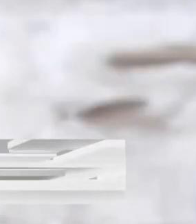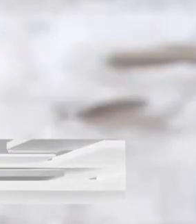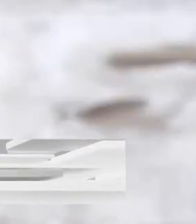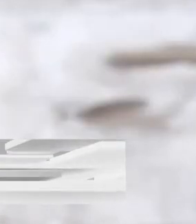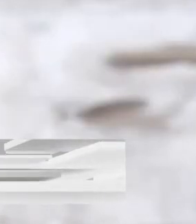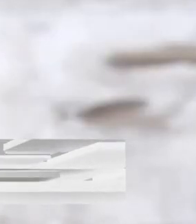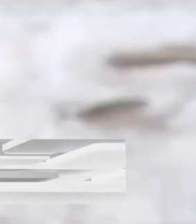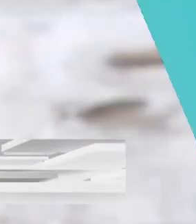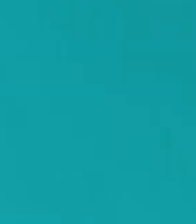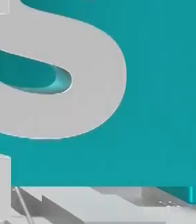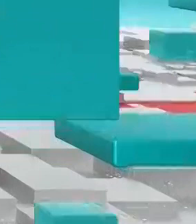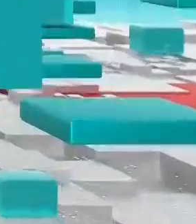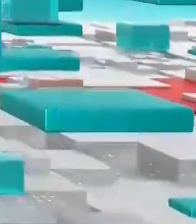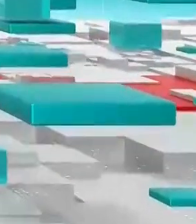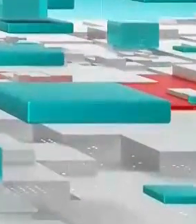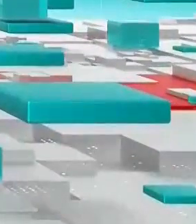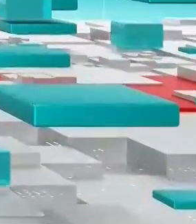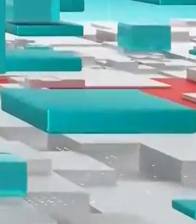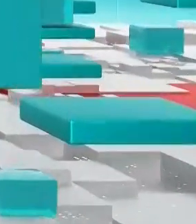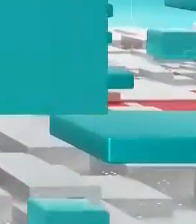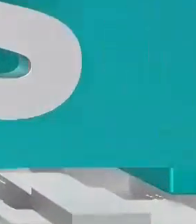Базаргүл Нәдірқызы баяндаймын.